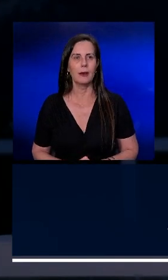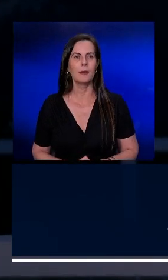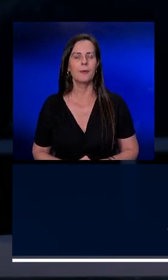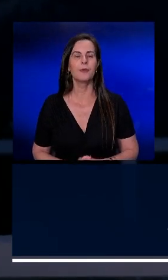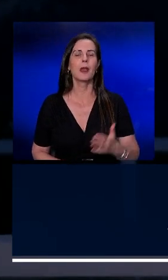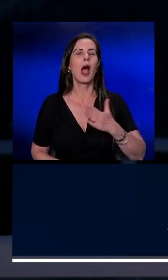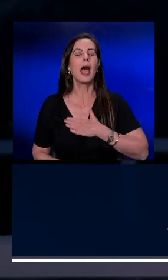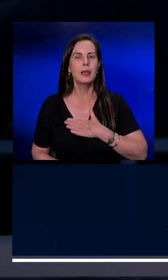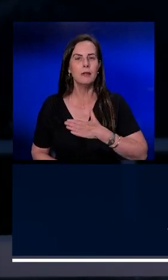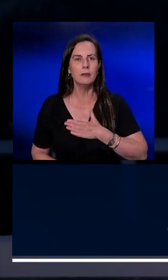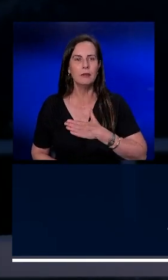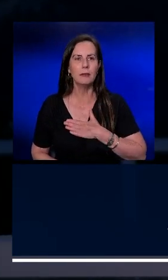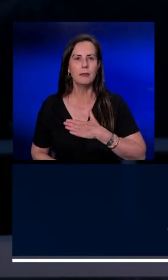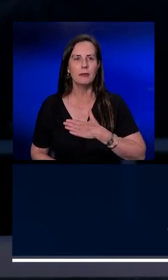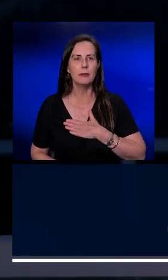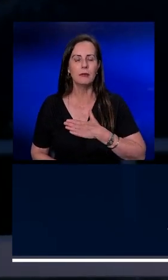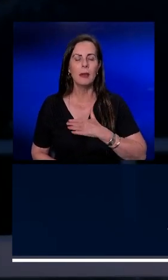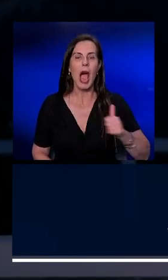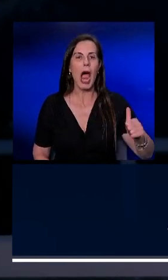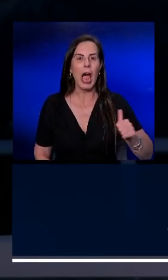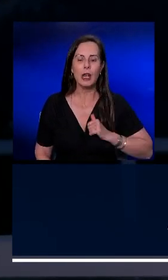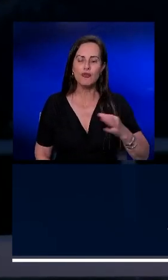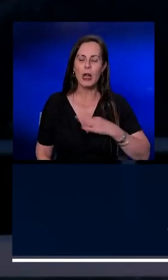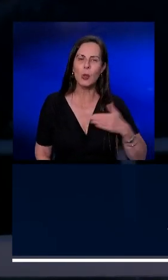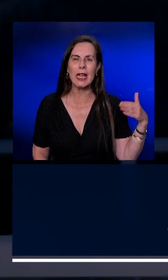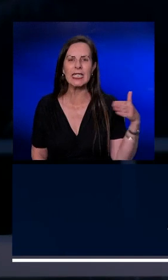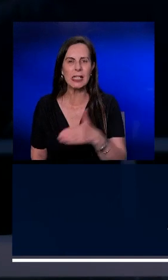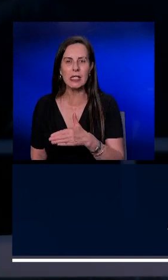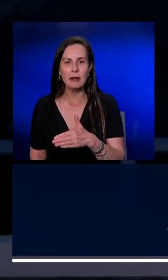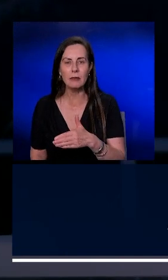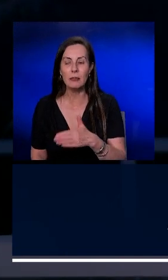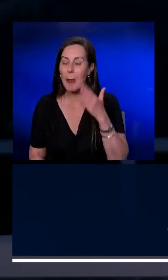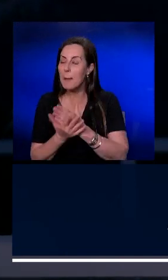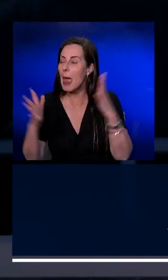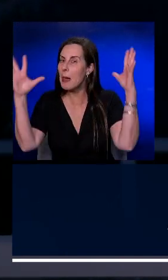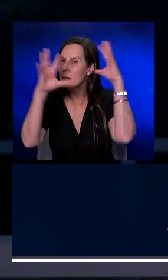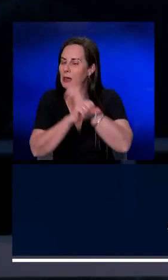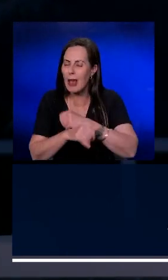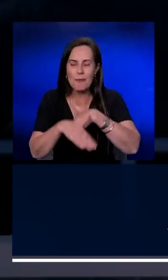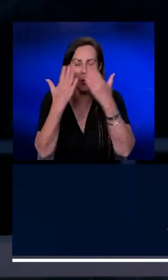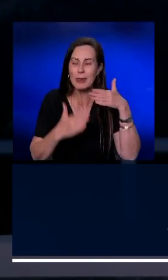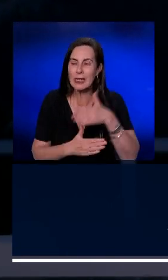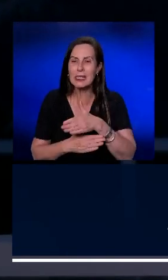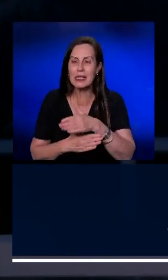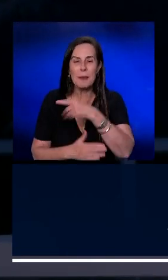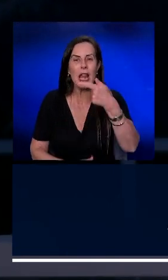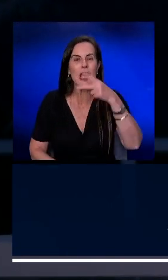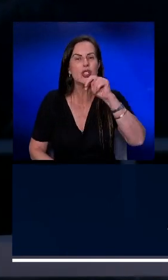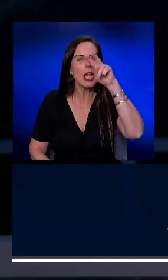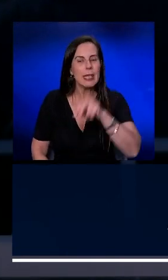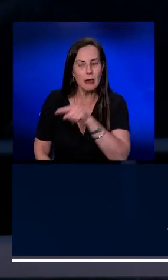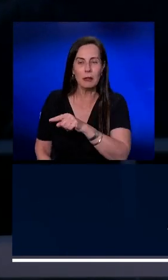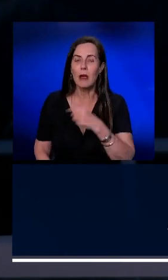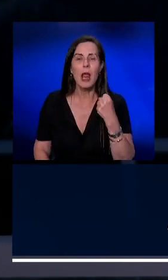אני שולח לוחמי צה"ל באמצע הלילה ובאמצע היום למחנה פליטים ג'נין